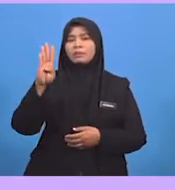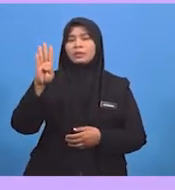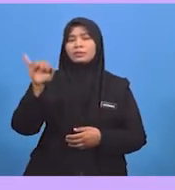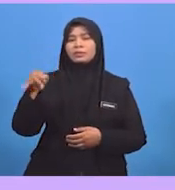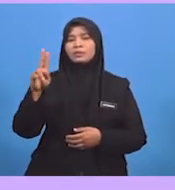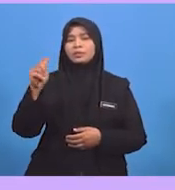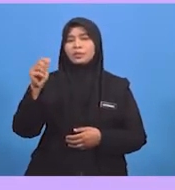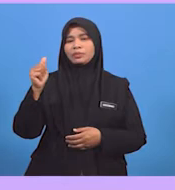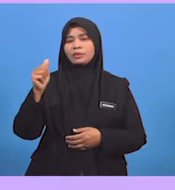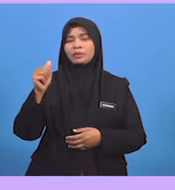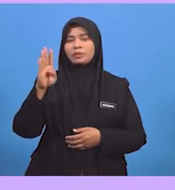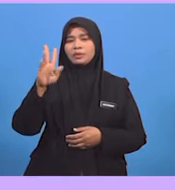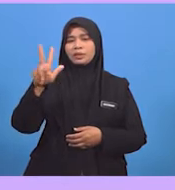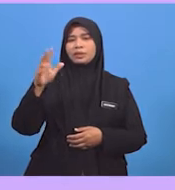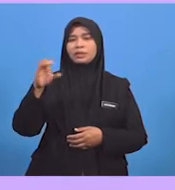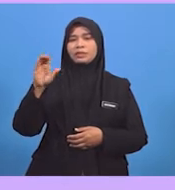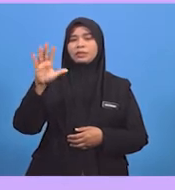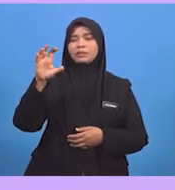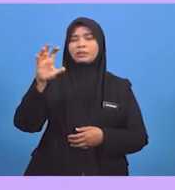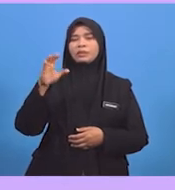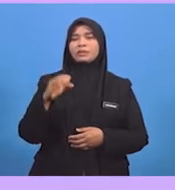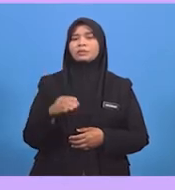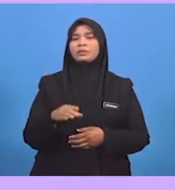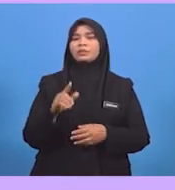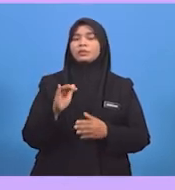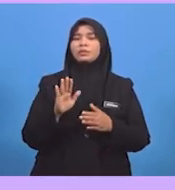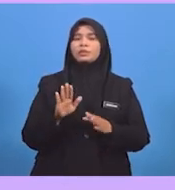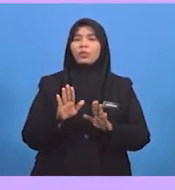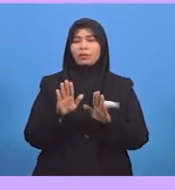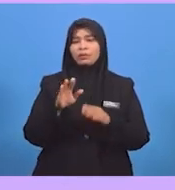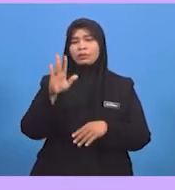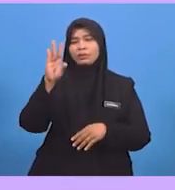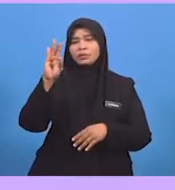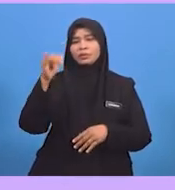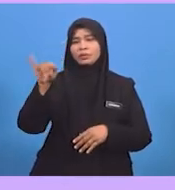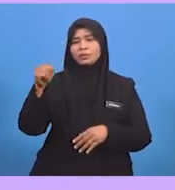RM4,350,000 tolak dalam kurungan 7 juta bahagi 100 darab